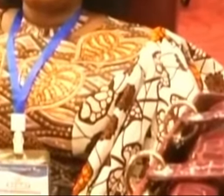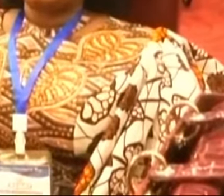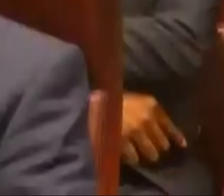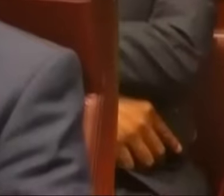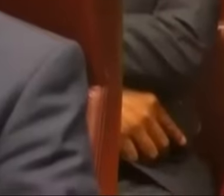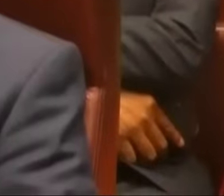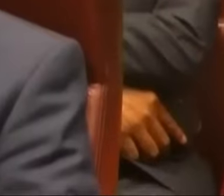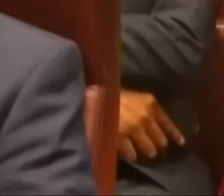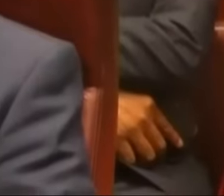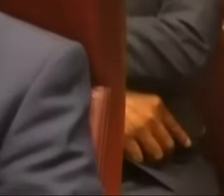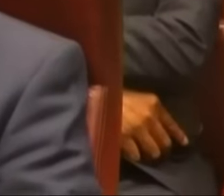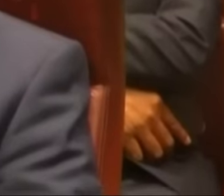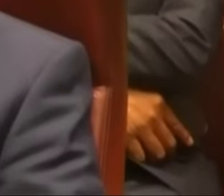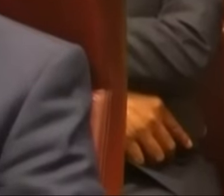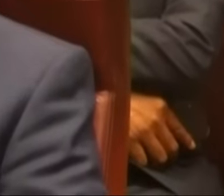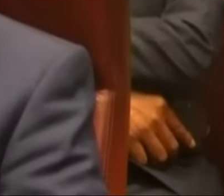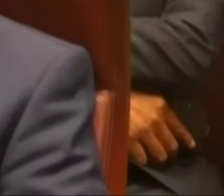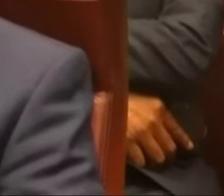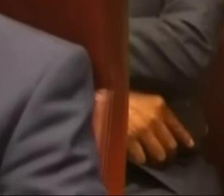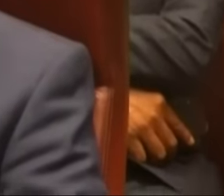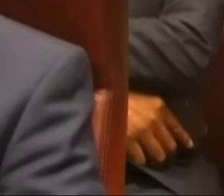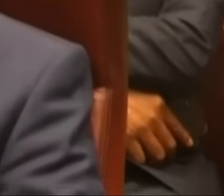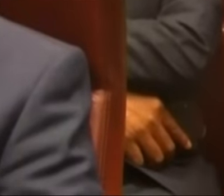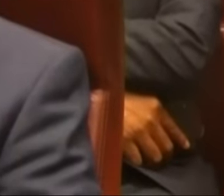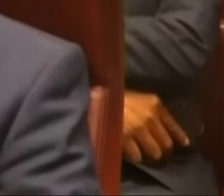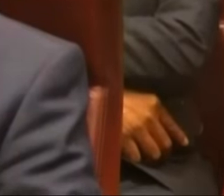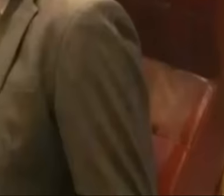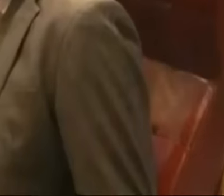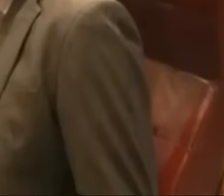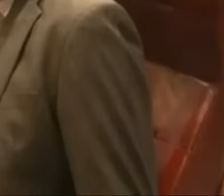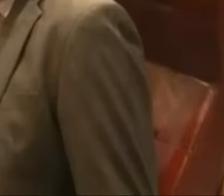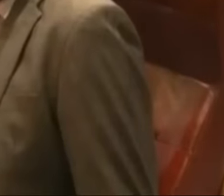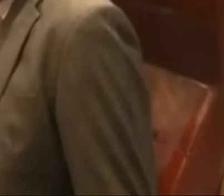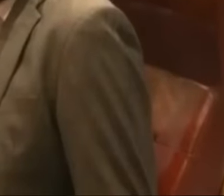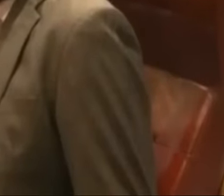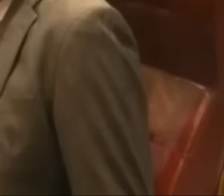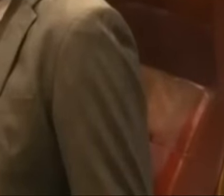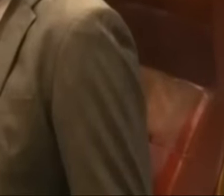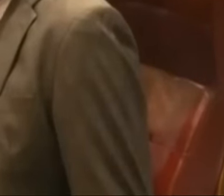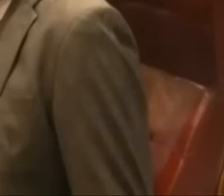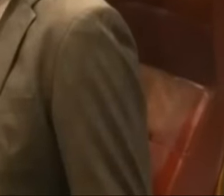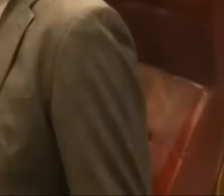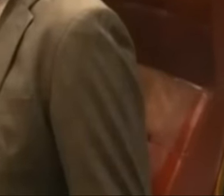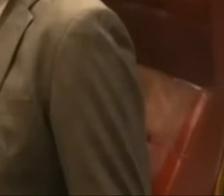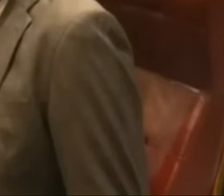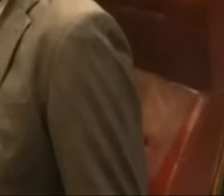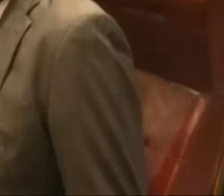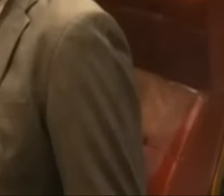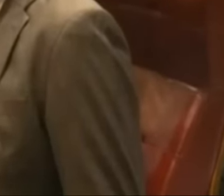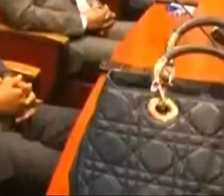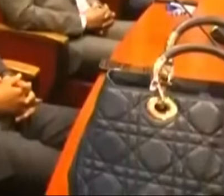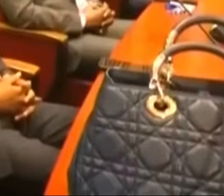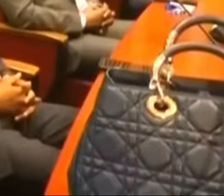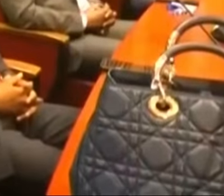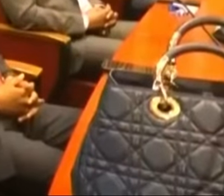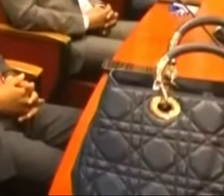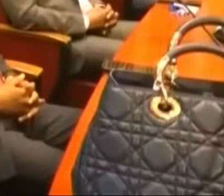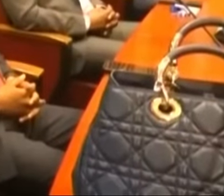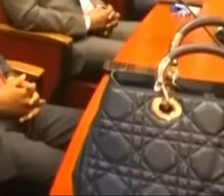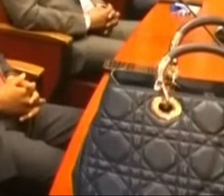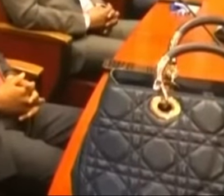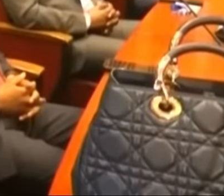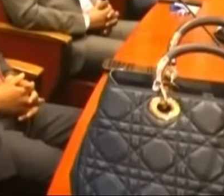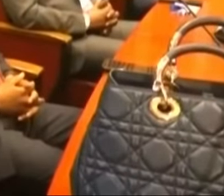heureux élus avant de leur souhaiter plein succès en cette mandature qui marque un nouveau pas dans l'écriture d'une nouvelle page de